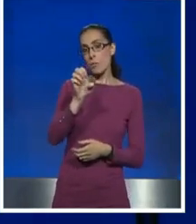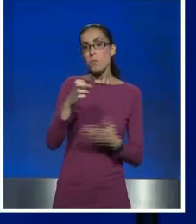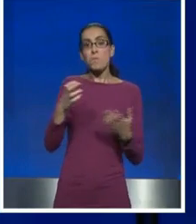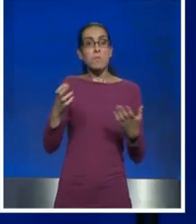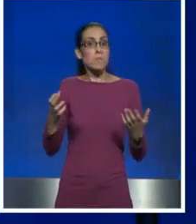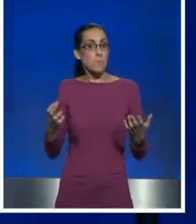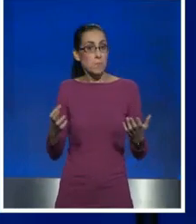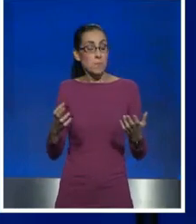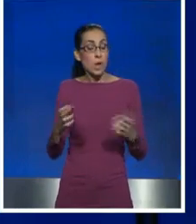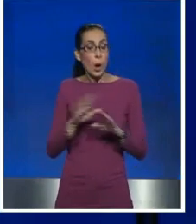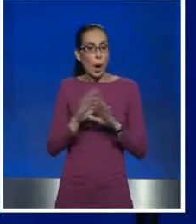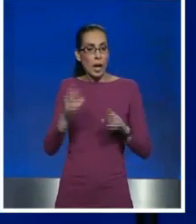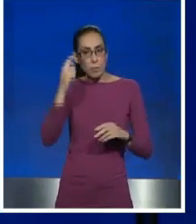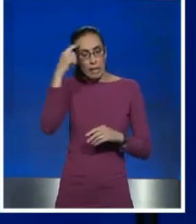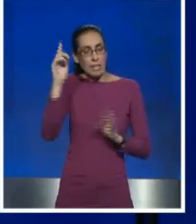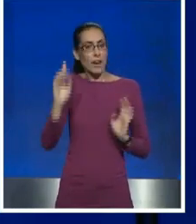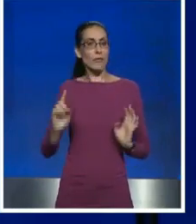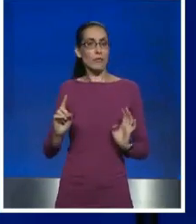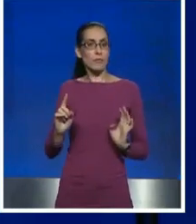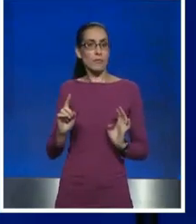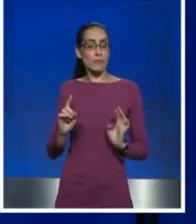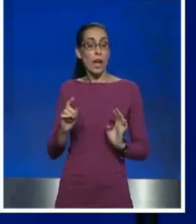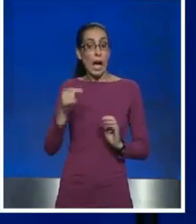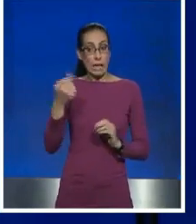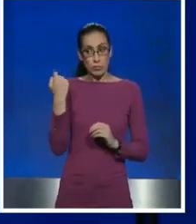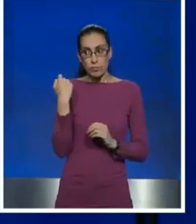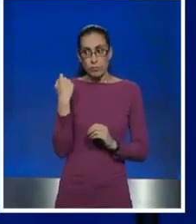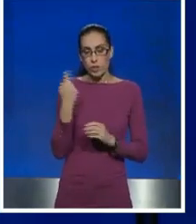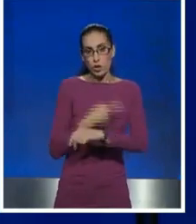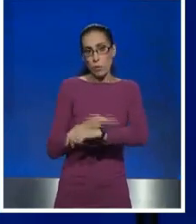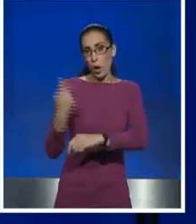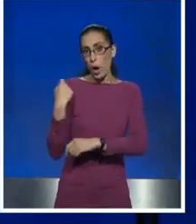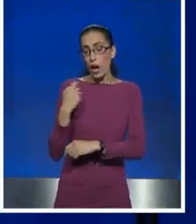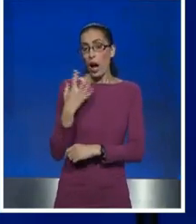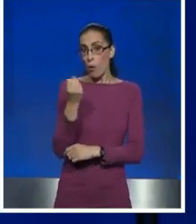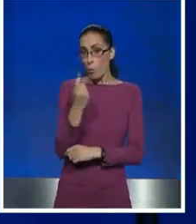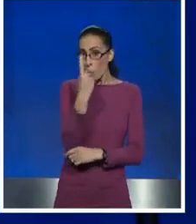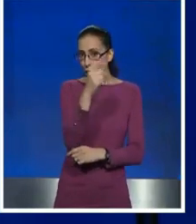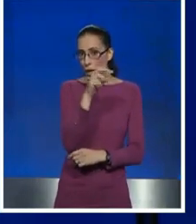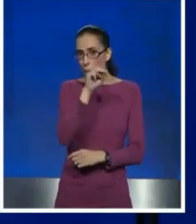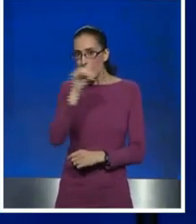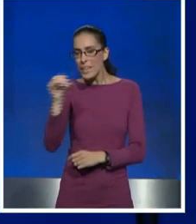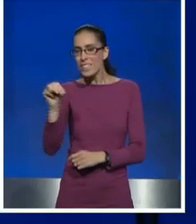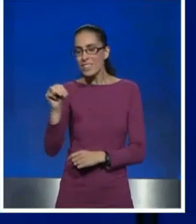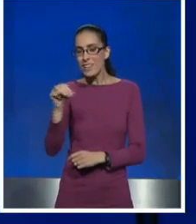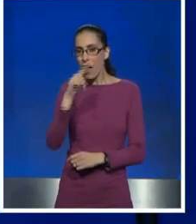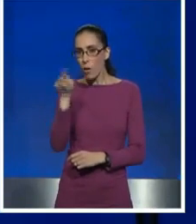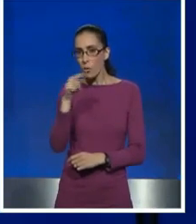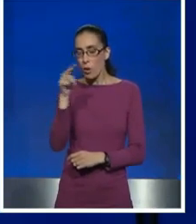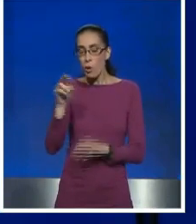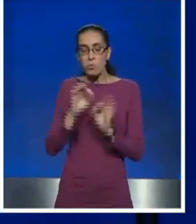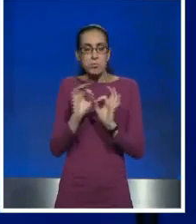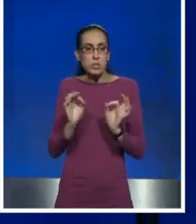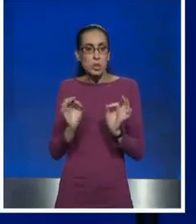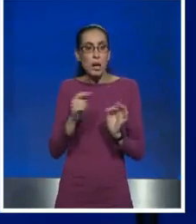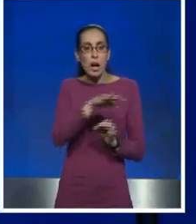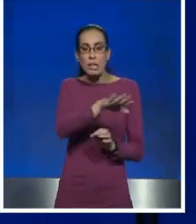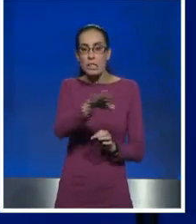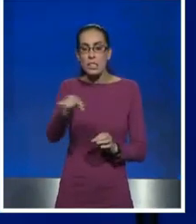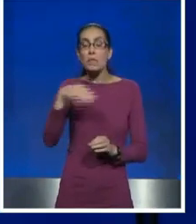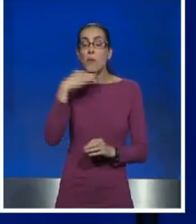ma nafux bihom, kieku noqogħdu fuqhom biss. Issa ħansaqsikom allura, intom li qegħdin